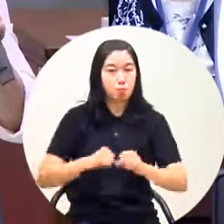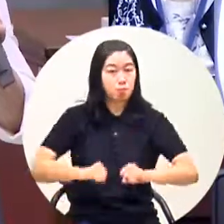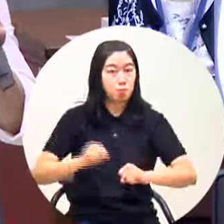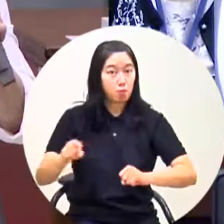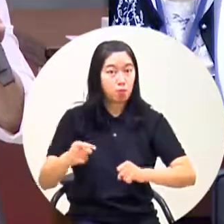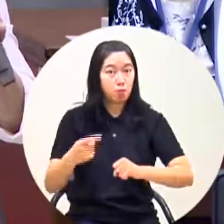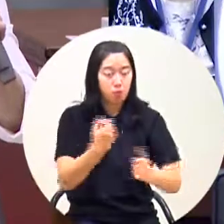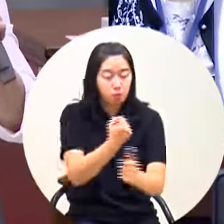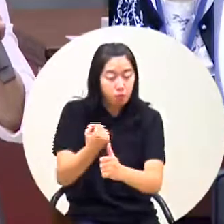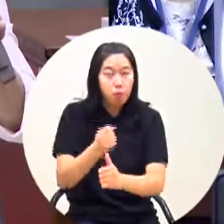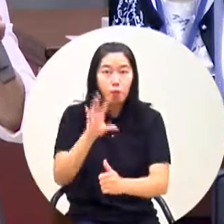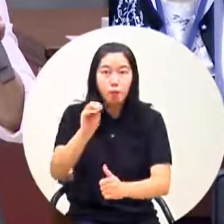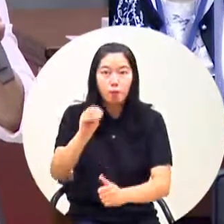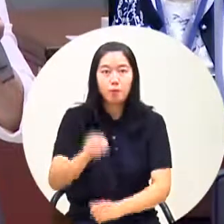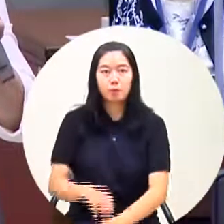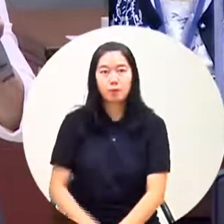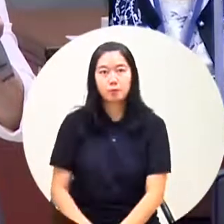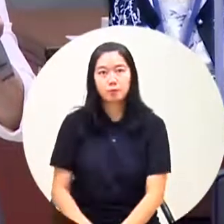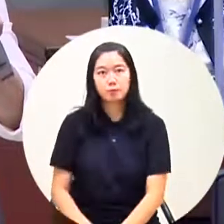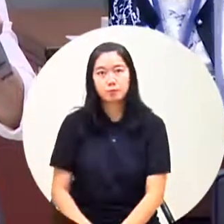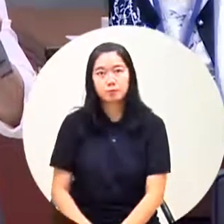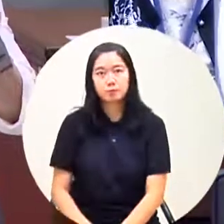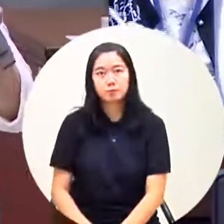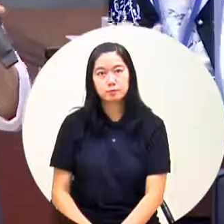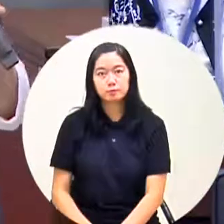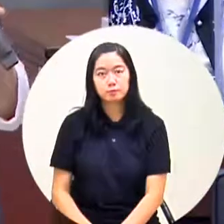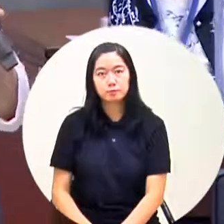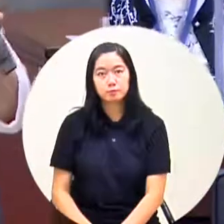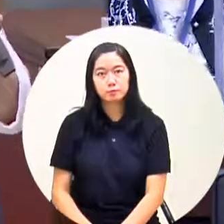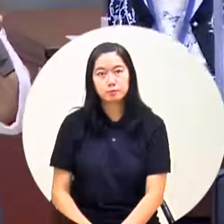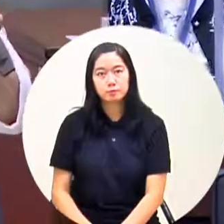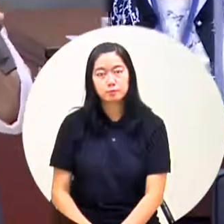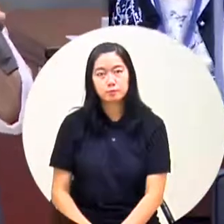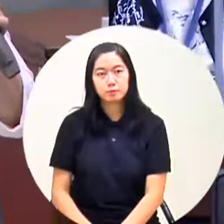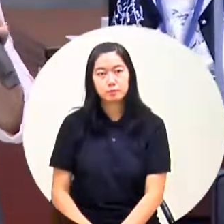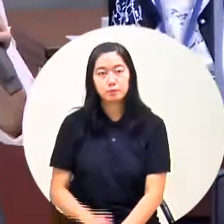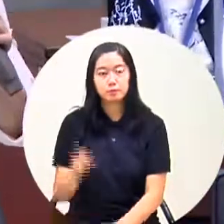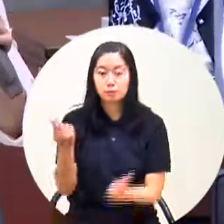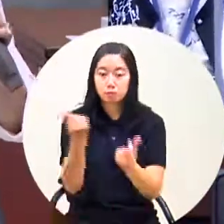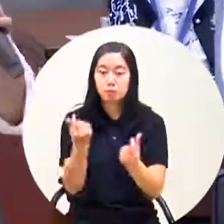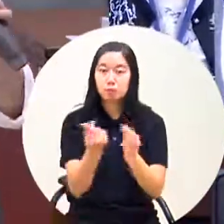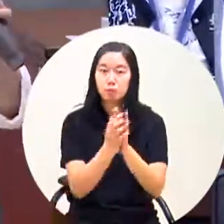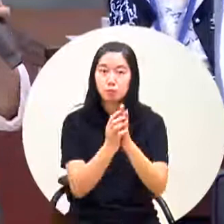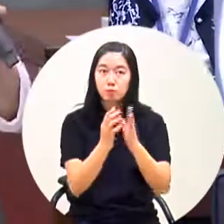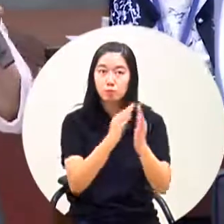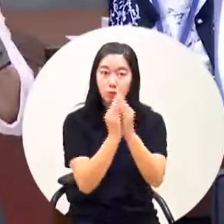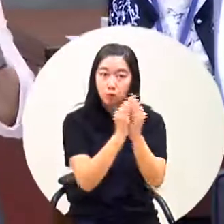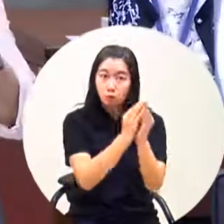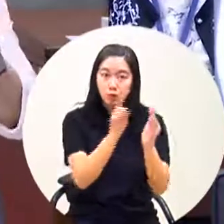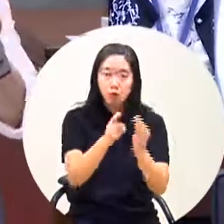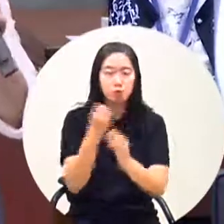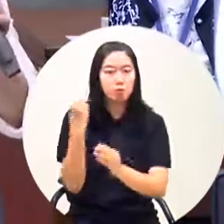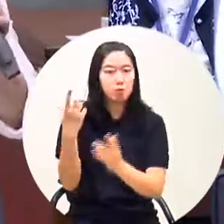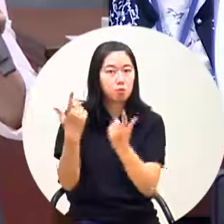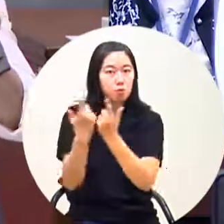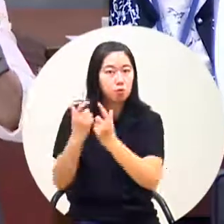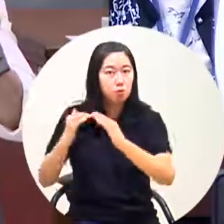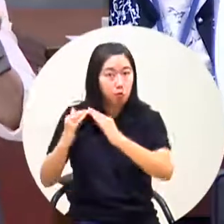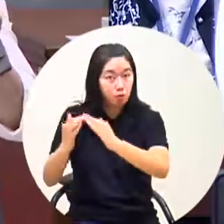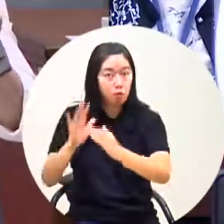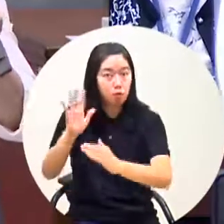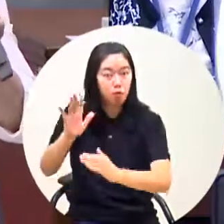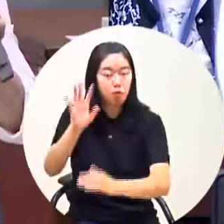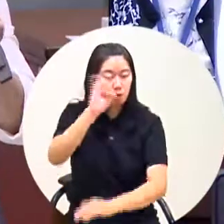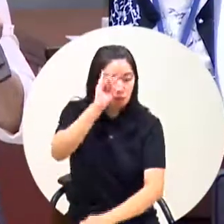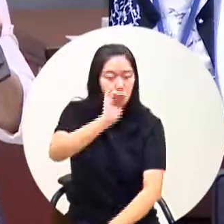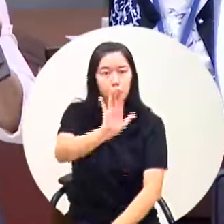关？安内尼啊，有吗？像 我们 的桃园还是新北市都有在查核。